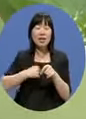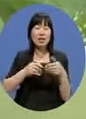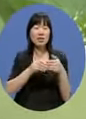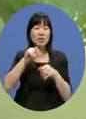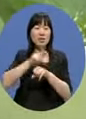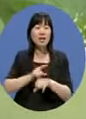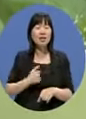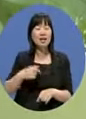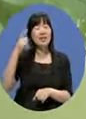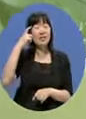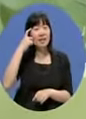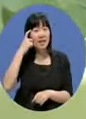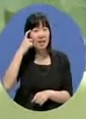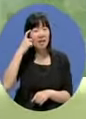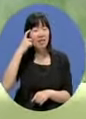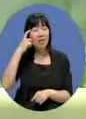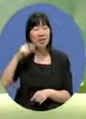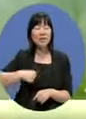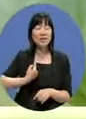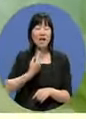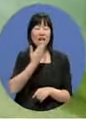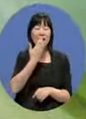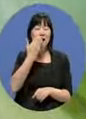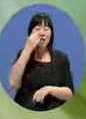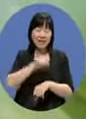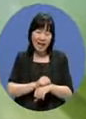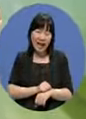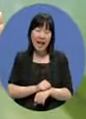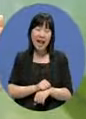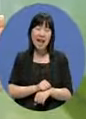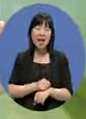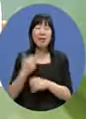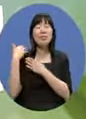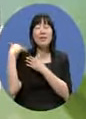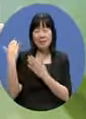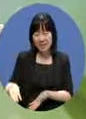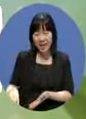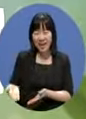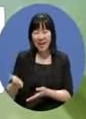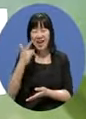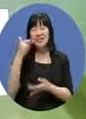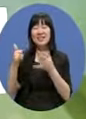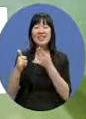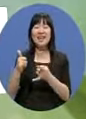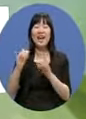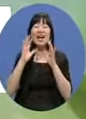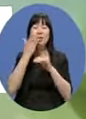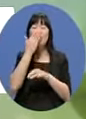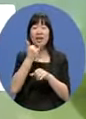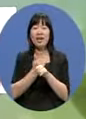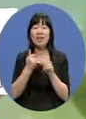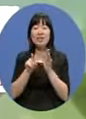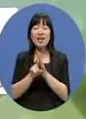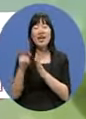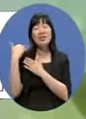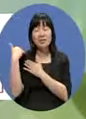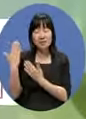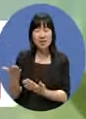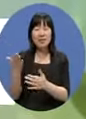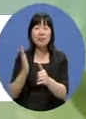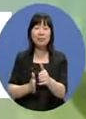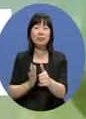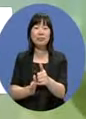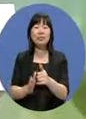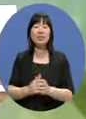주도성 저의 생각은요 혼자서도 잘해요 냅둬요 그 부모님들께서 아이가 할 수 있게끔 그냥 내버려 두셨으면